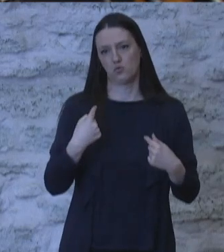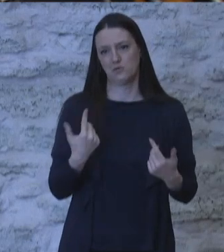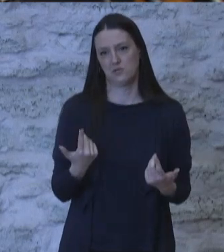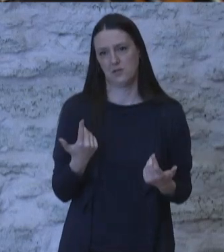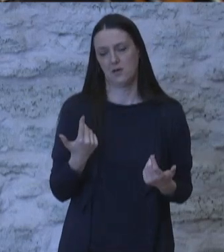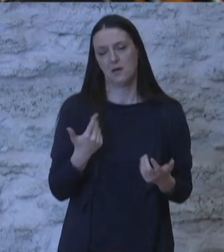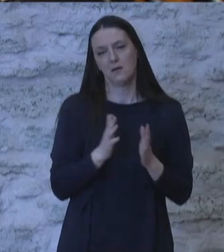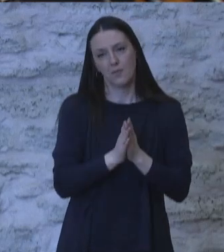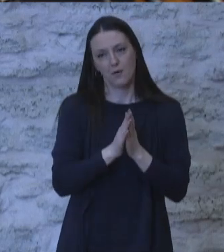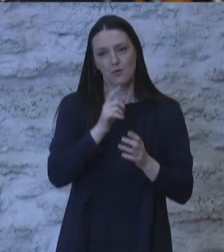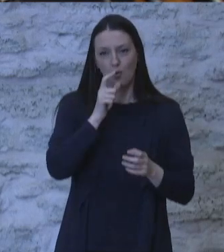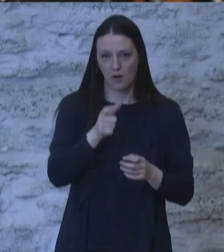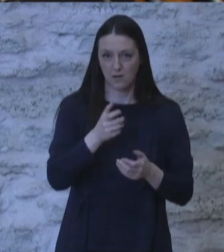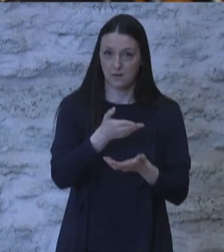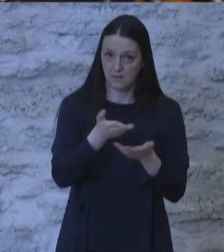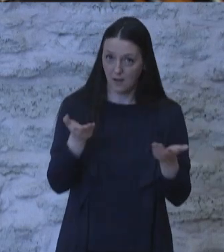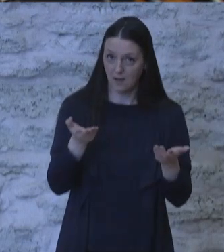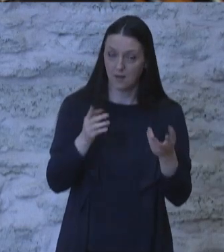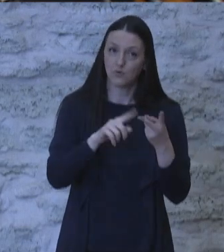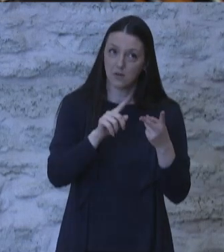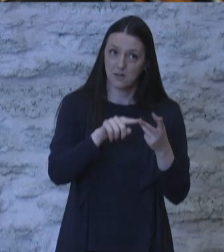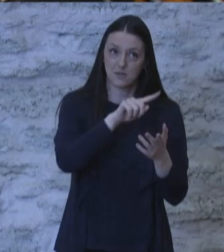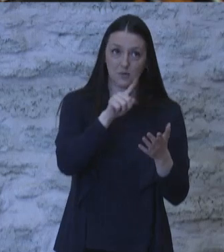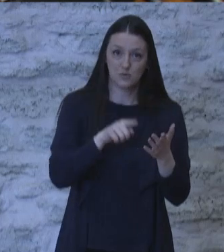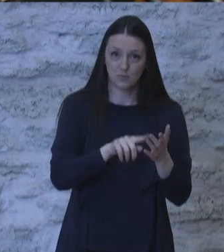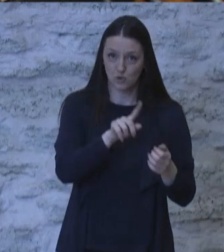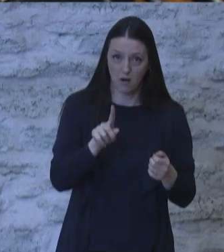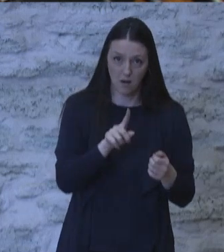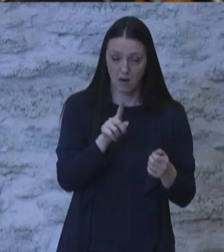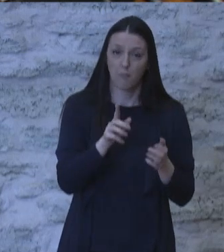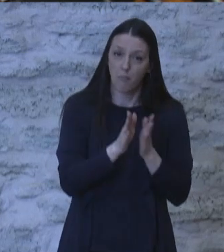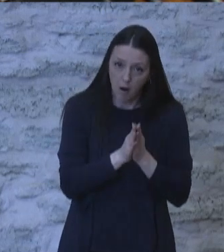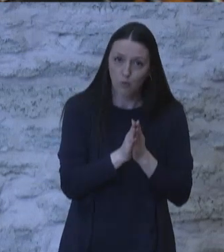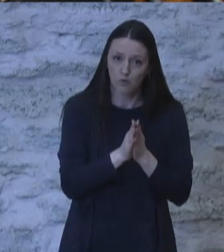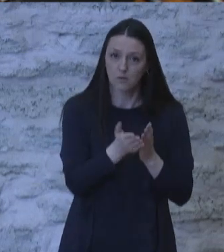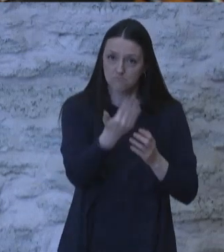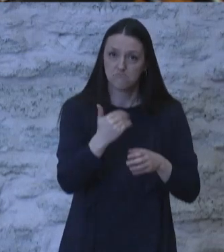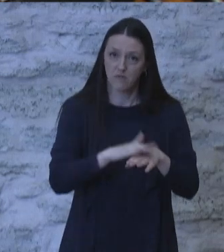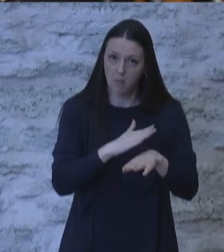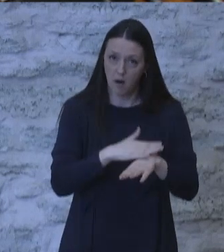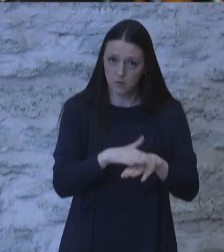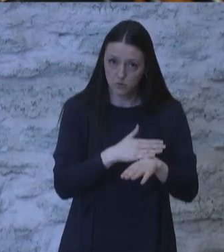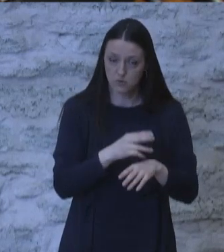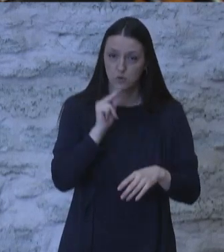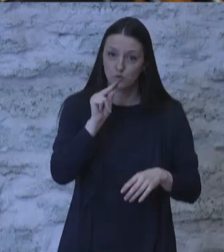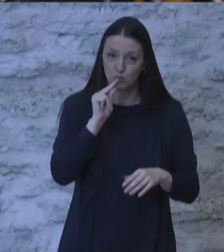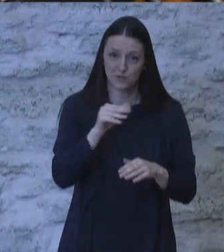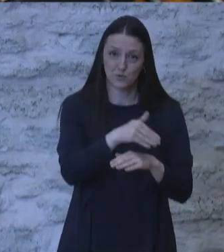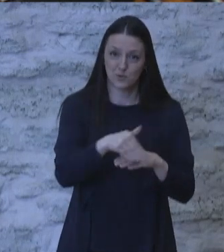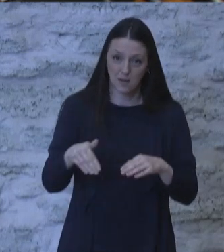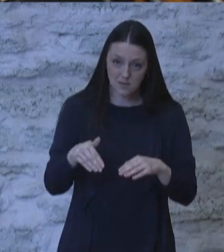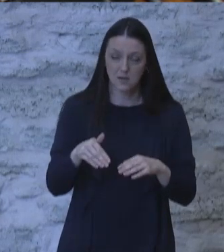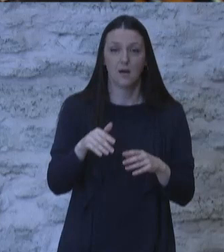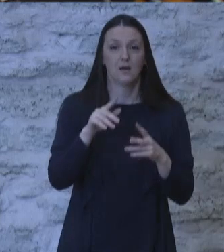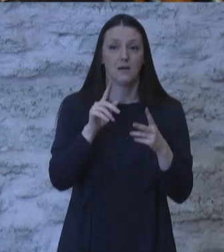Palun öelge, kas te nüüd teise küsimuse puhul siiski vabandaksite nende südistuste eest ja kas te ka